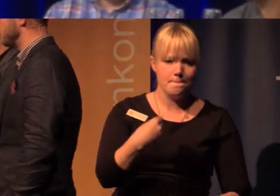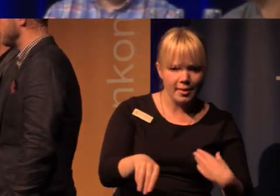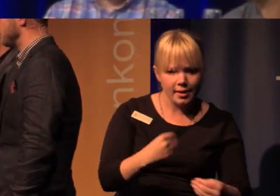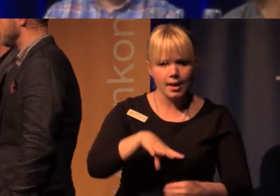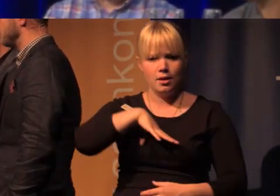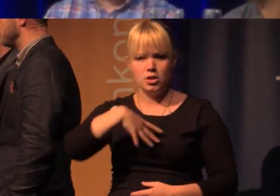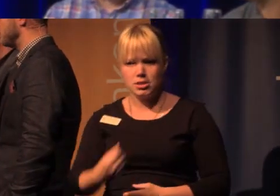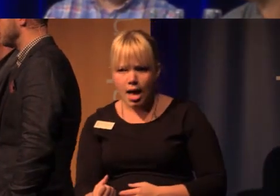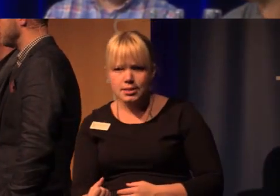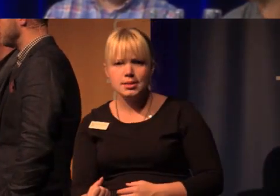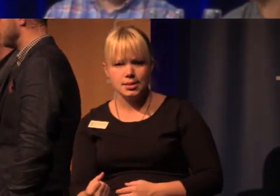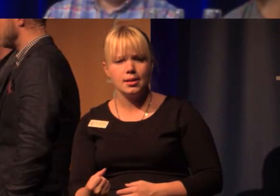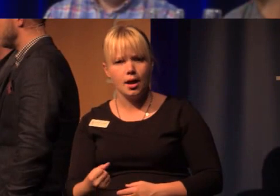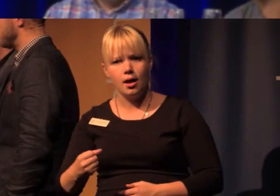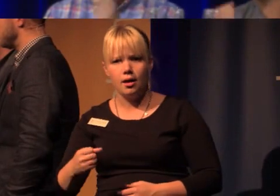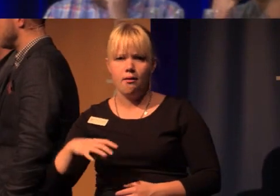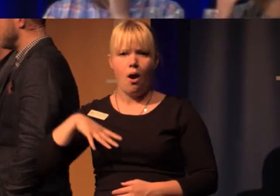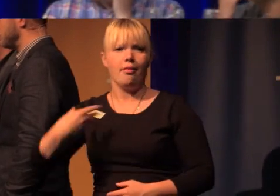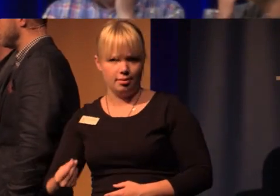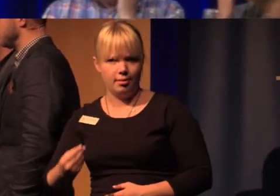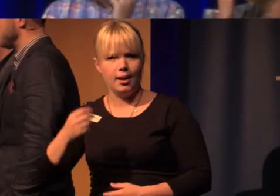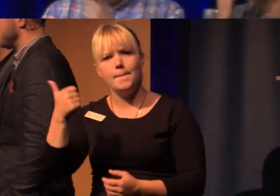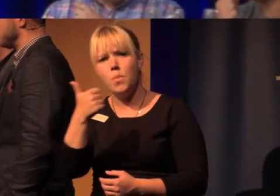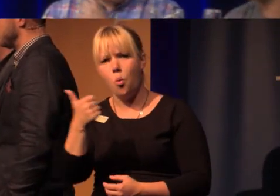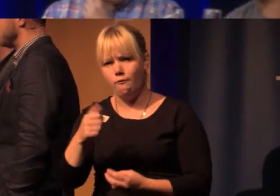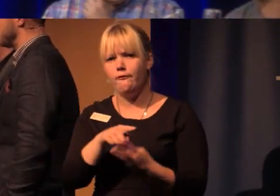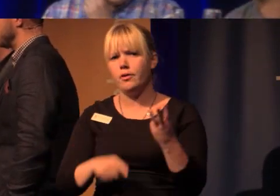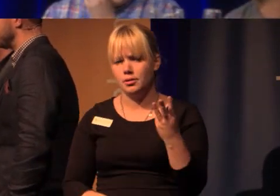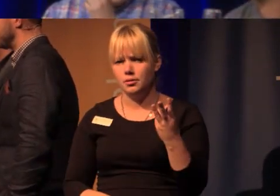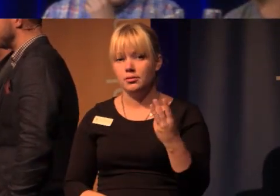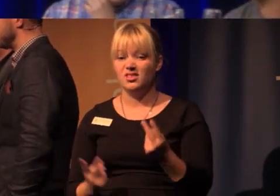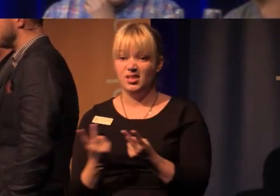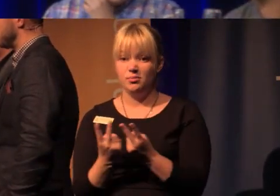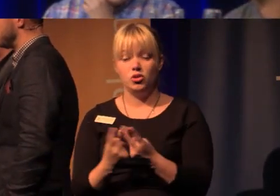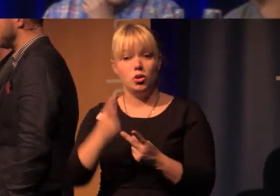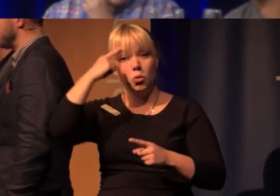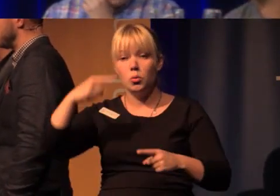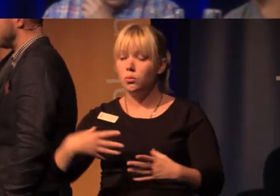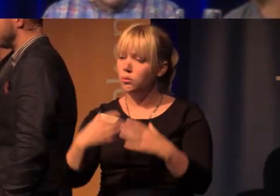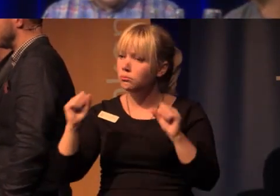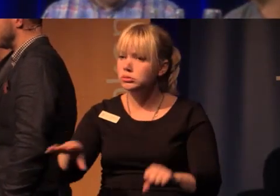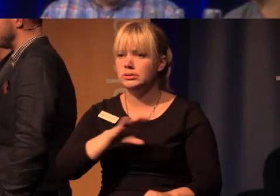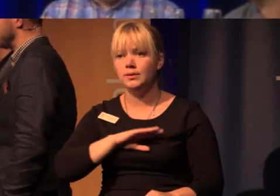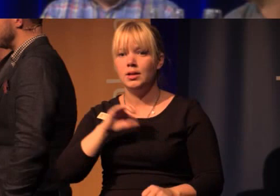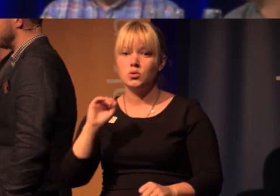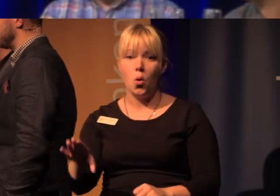andliga behov. Och därför så blir ju kulturen en nödvändighet för att civilisationen ska